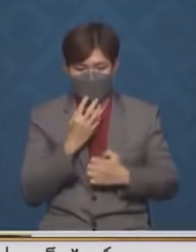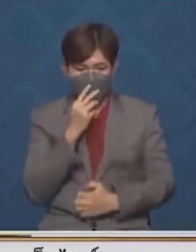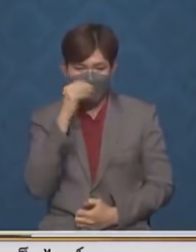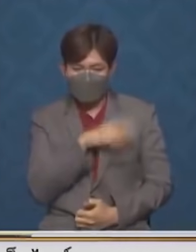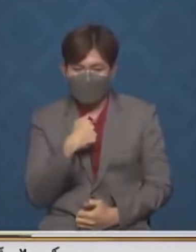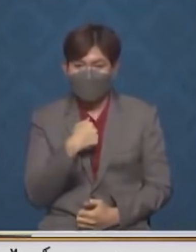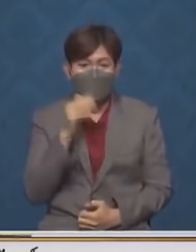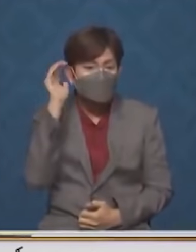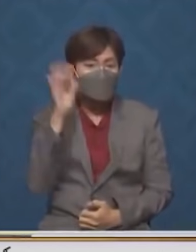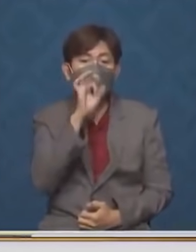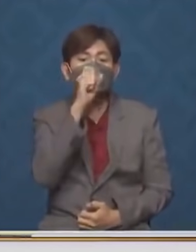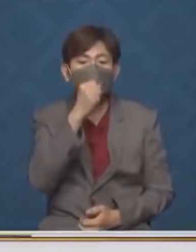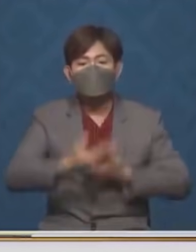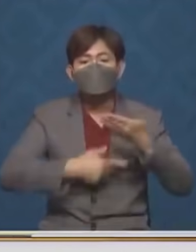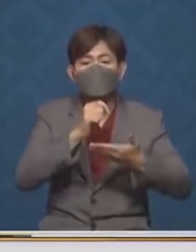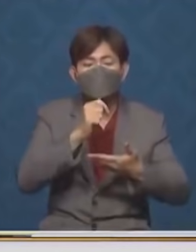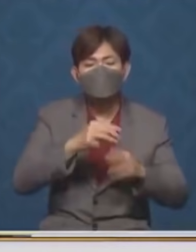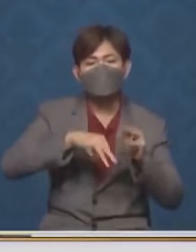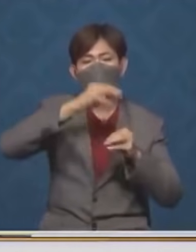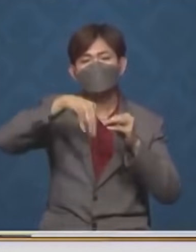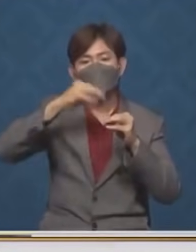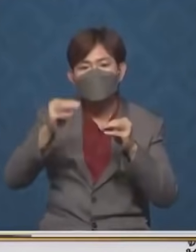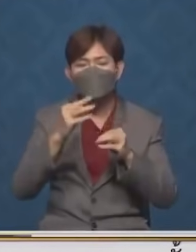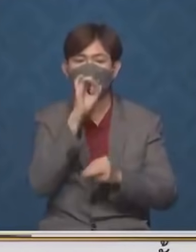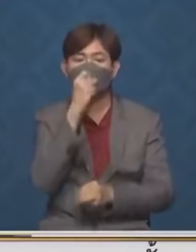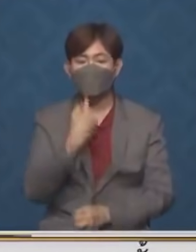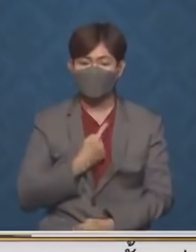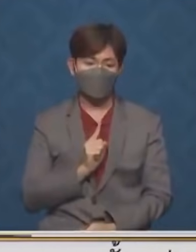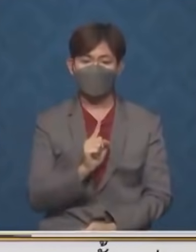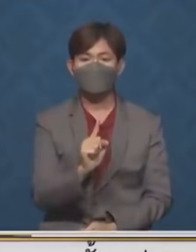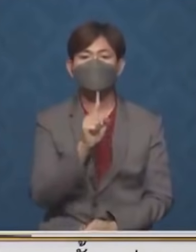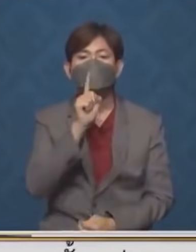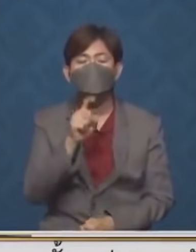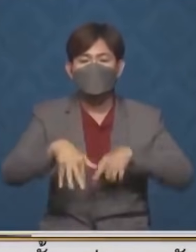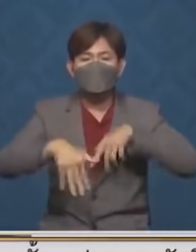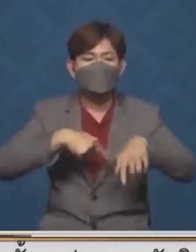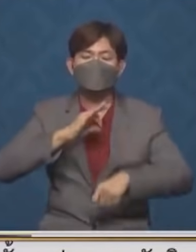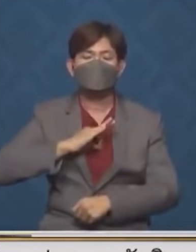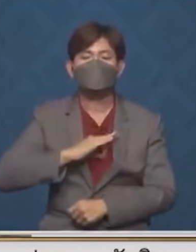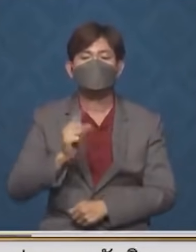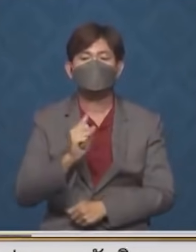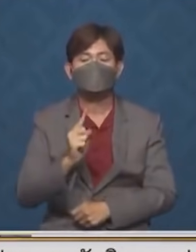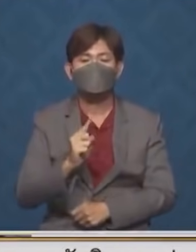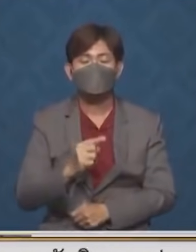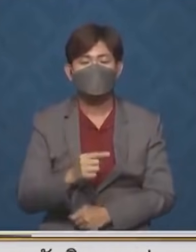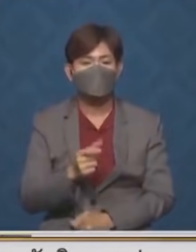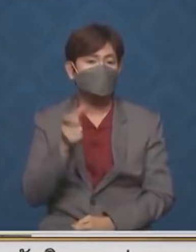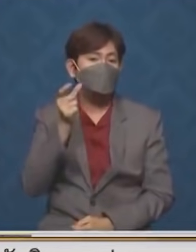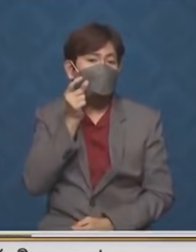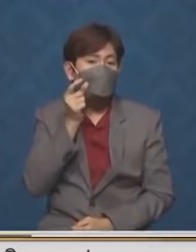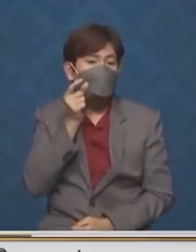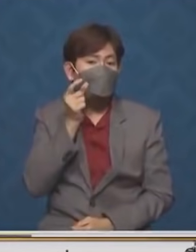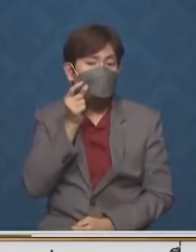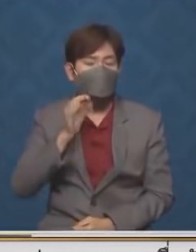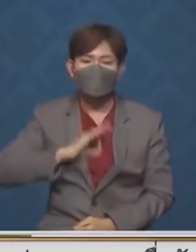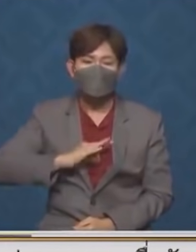ไม่เชื่อท่านลงไปเดินตลาดหรือเดอะมอลล์คนเดียวก็ได้แล้วท่านจะรู้เองว่าประชาชนรู้สึกยังไงกับท่านท่านยังหน้าด้านหน้